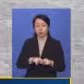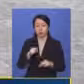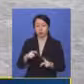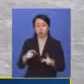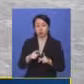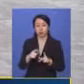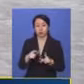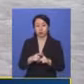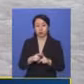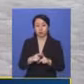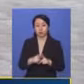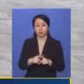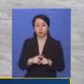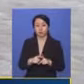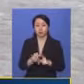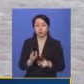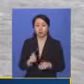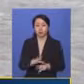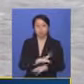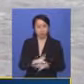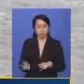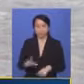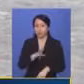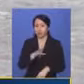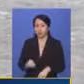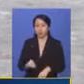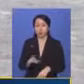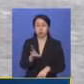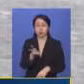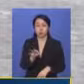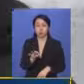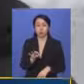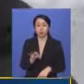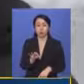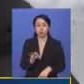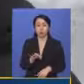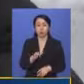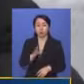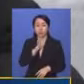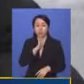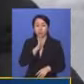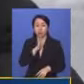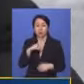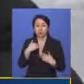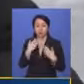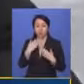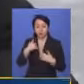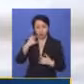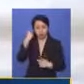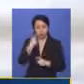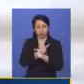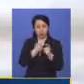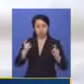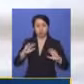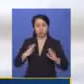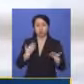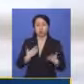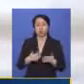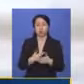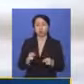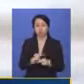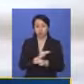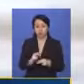словам, не понесла никакого материала ущерба и убытков. Тем не менее, неравнодушная девушка сразу же проинформировала об этом случае